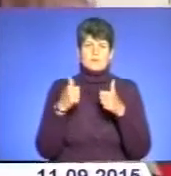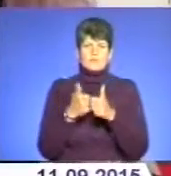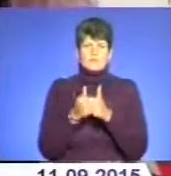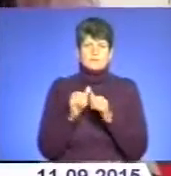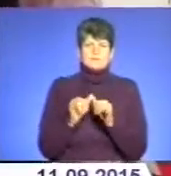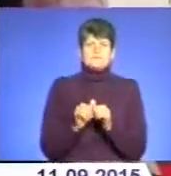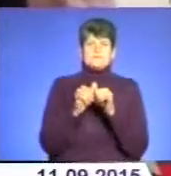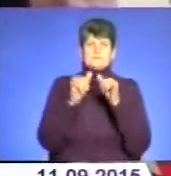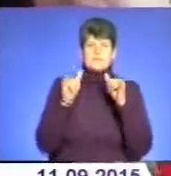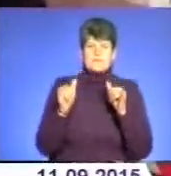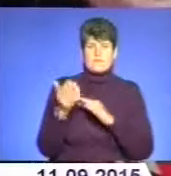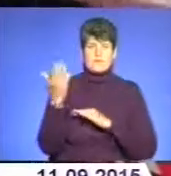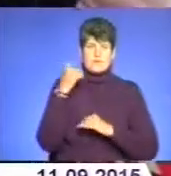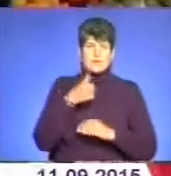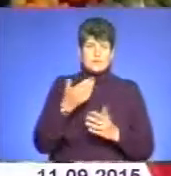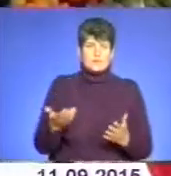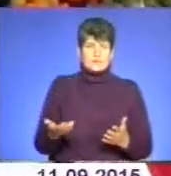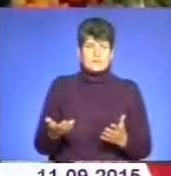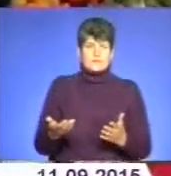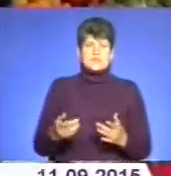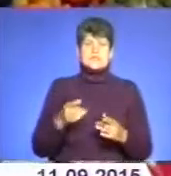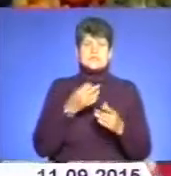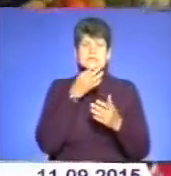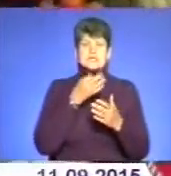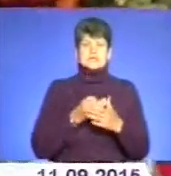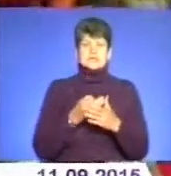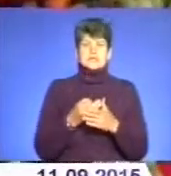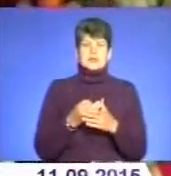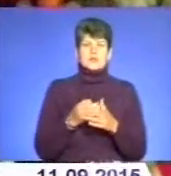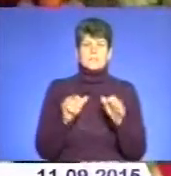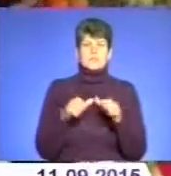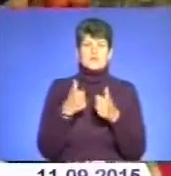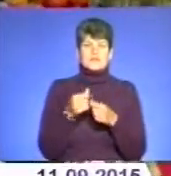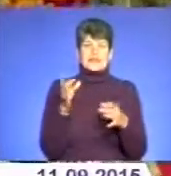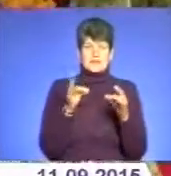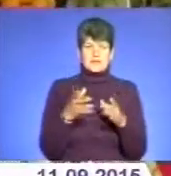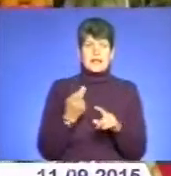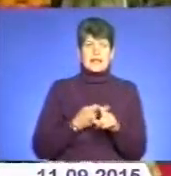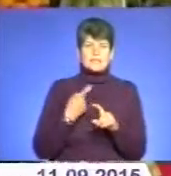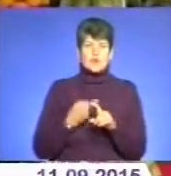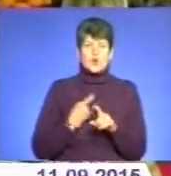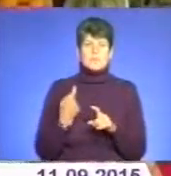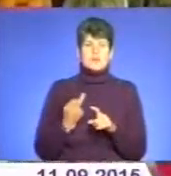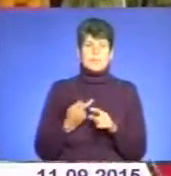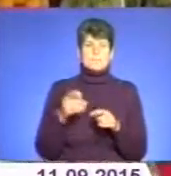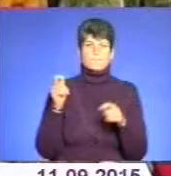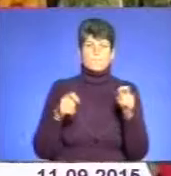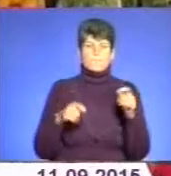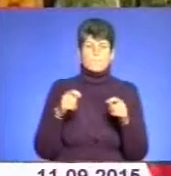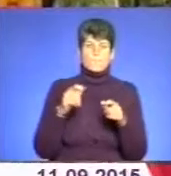вищі минулорічних. Скажіть, борщовий набір – це картопля, це морква,